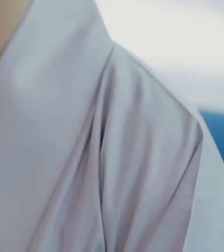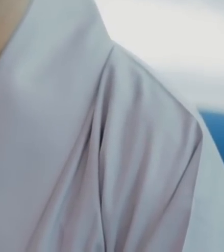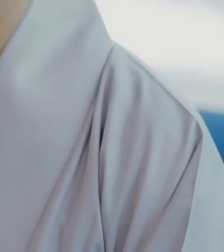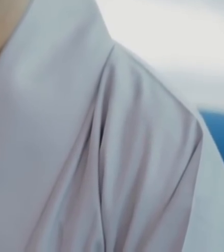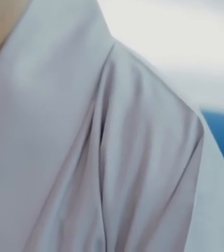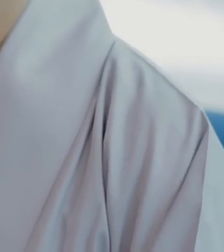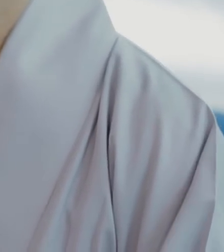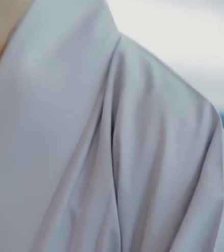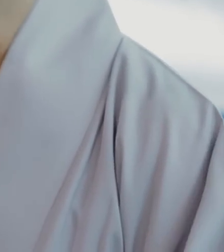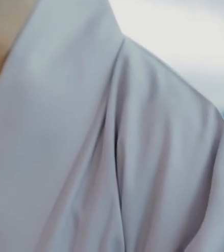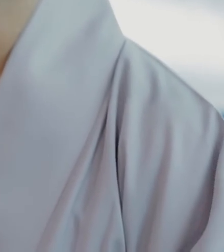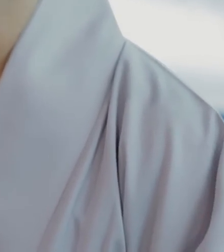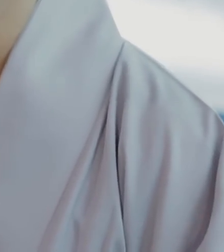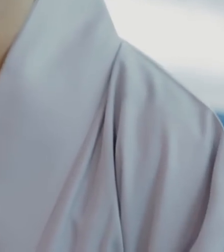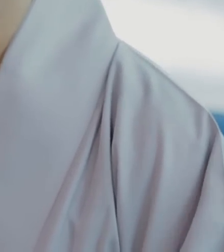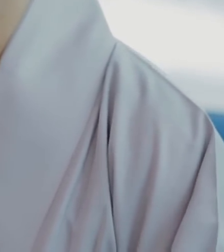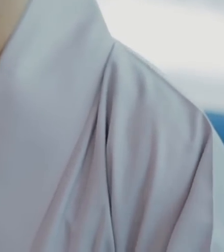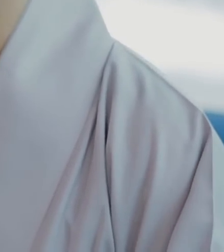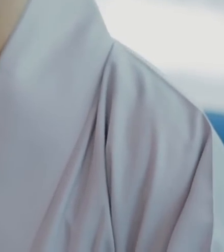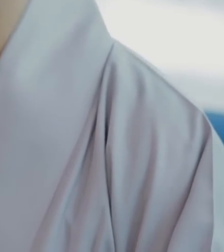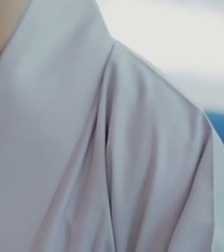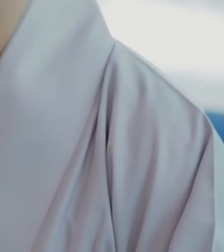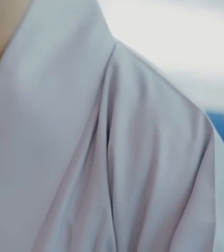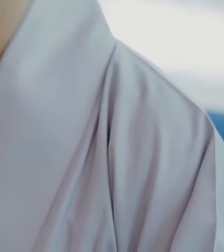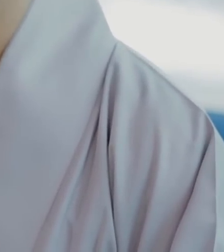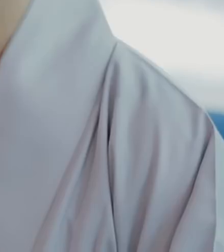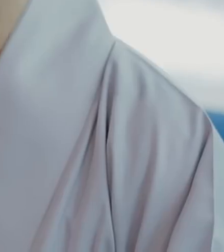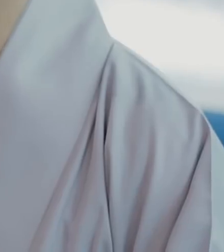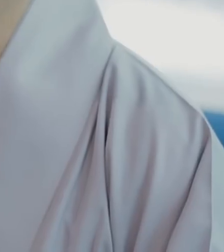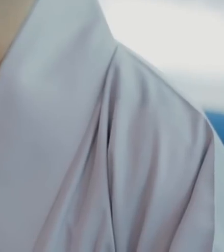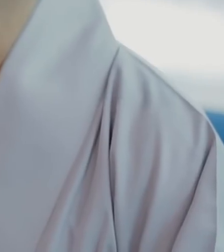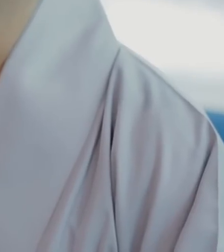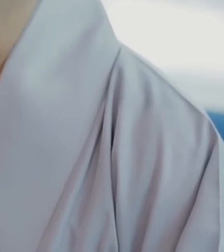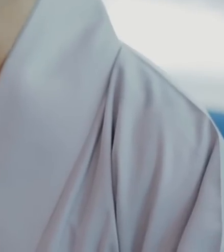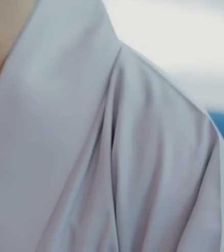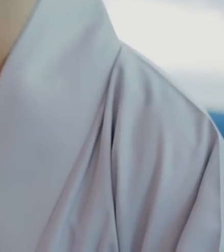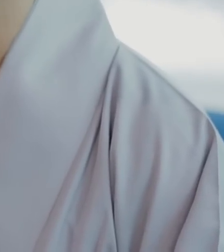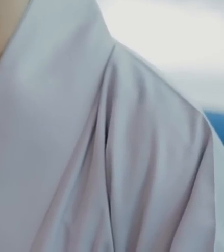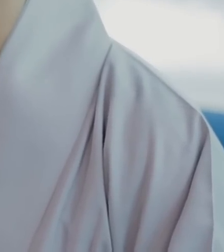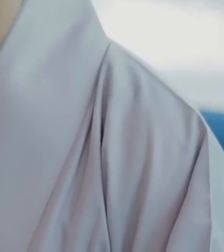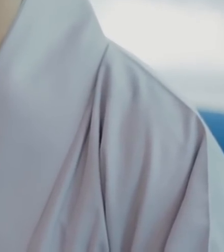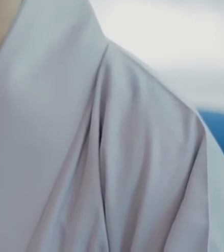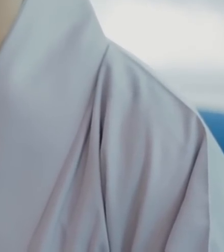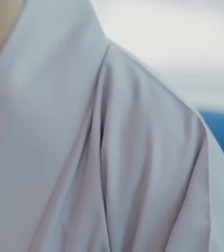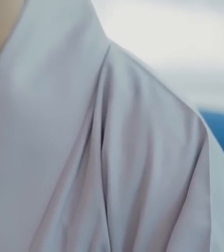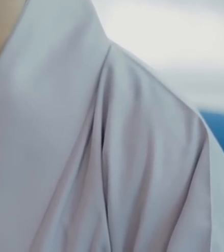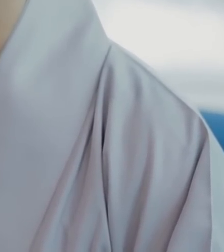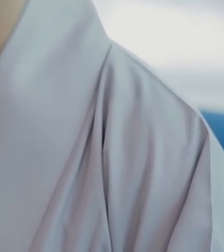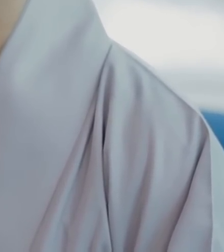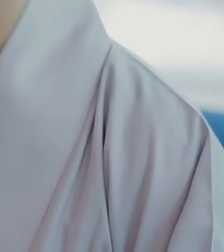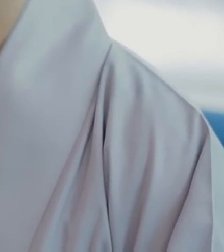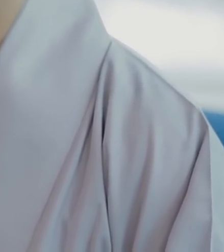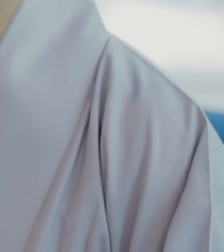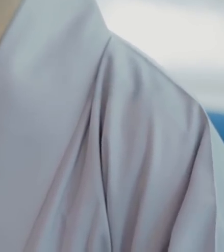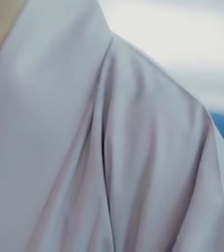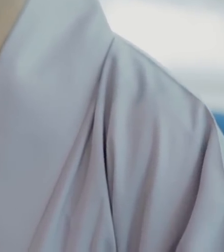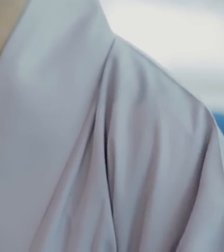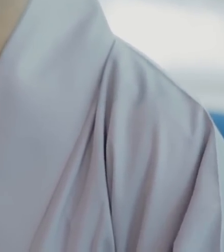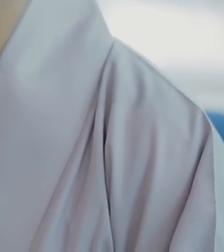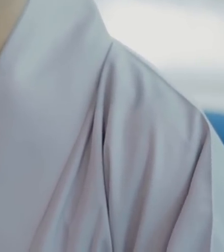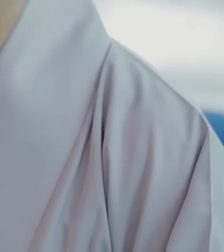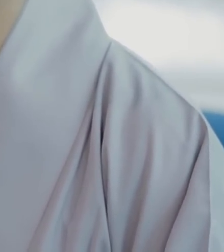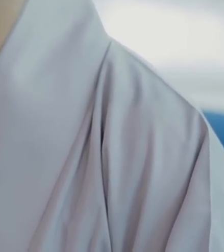있는가 좋은 인연도 있을 것이고 좋지 못한 씁쓸한 인연도 있을 겁니다